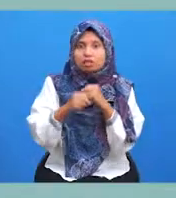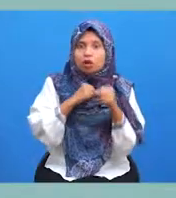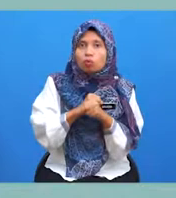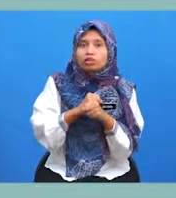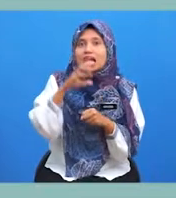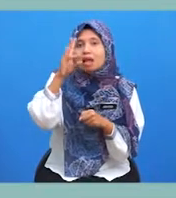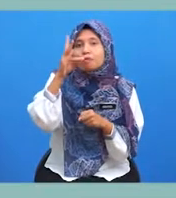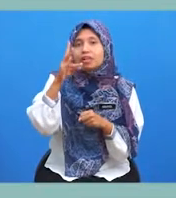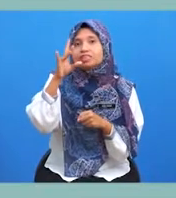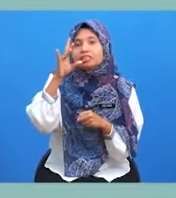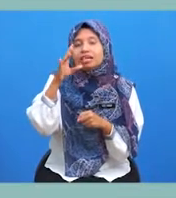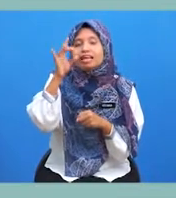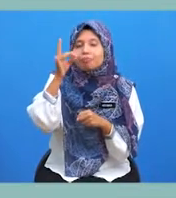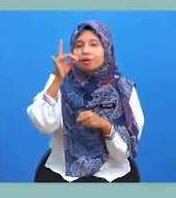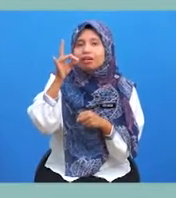pada tahun